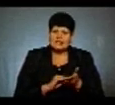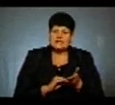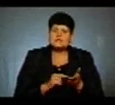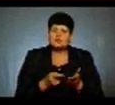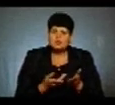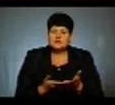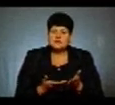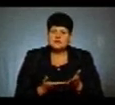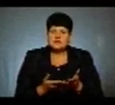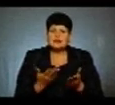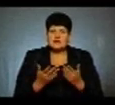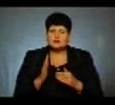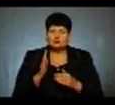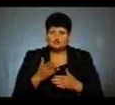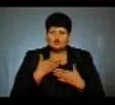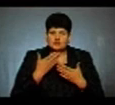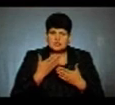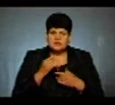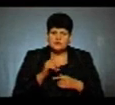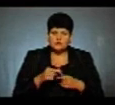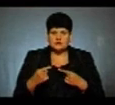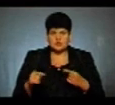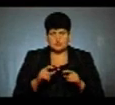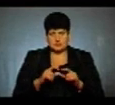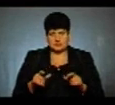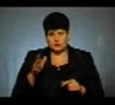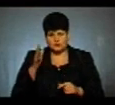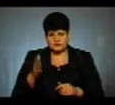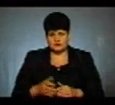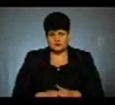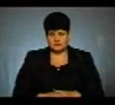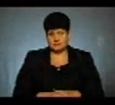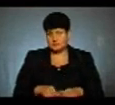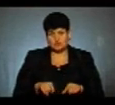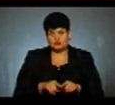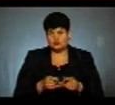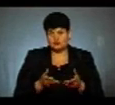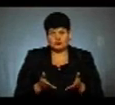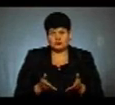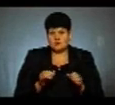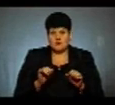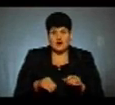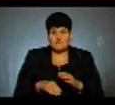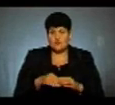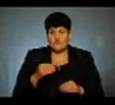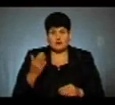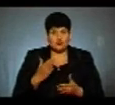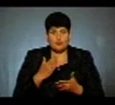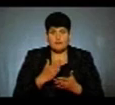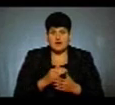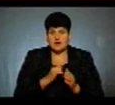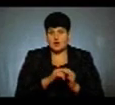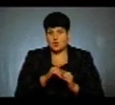ті курси, які будуть читатися у тому чи іншому закладі освіти. Так що тут право вибору має